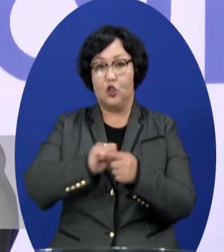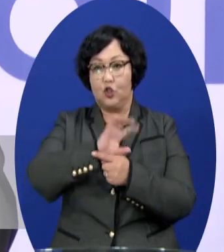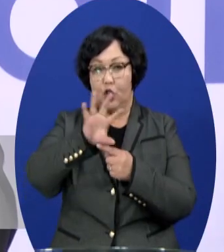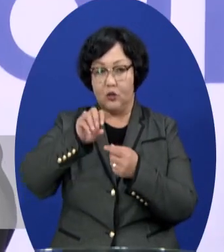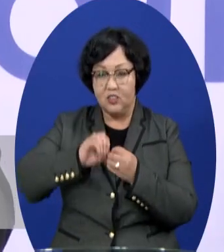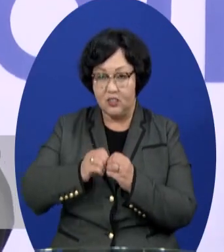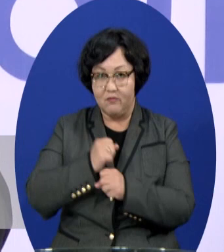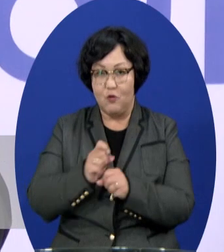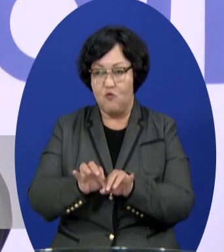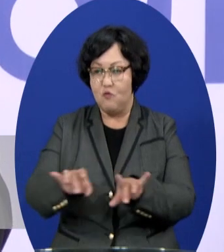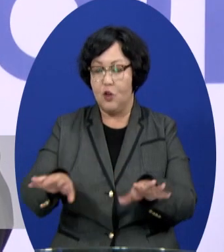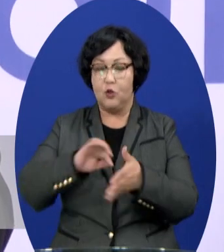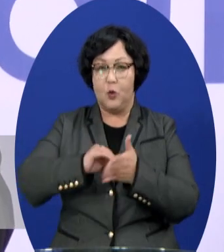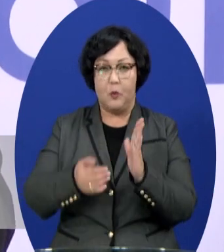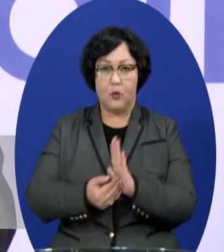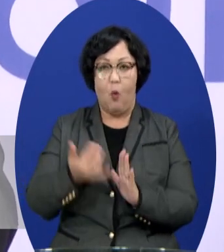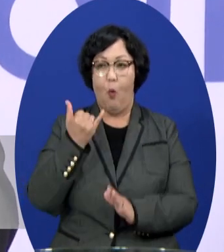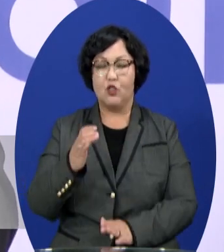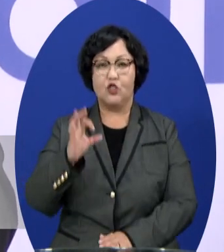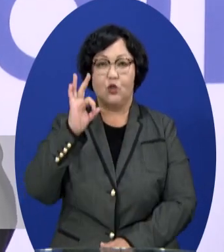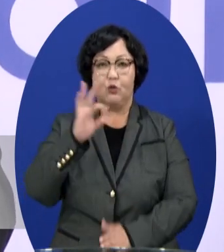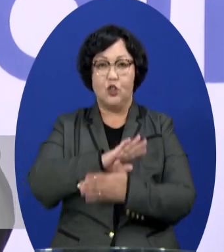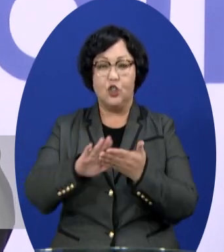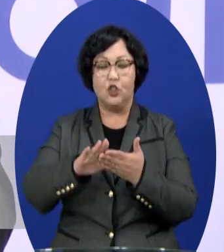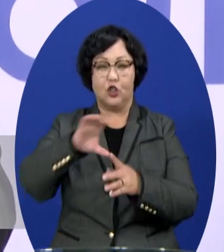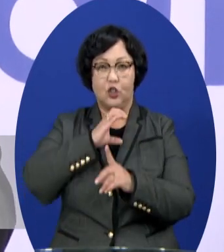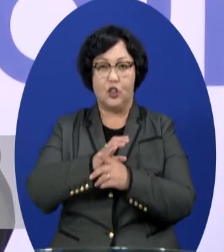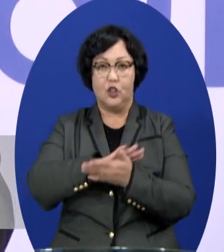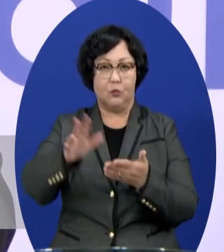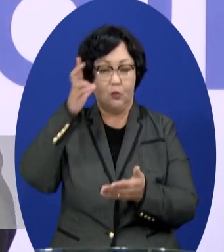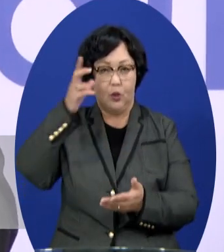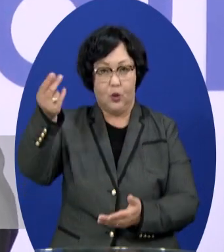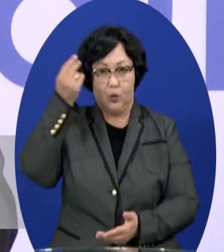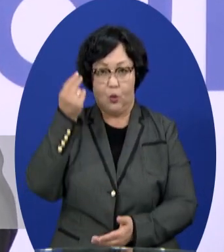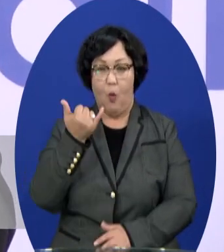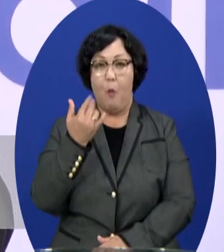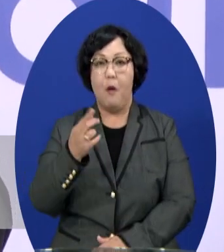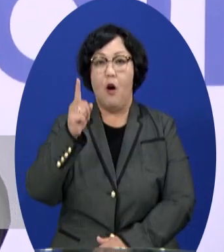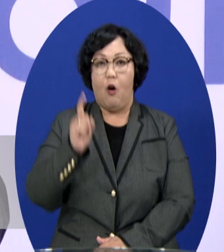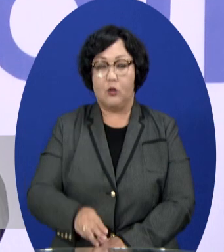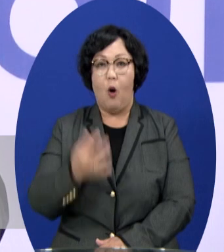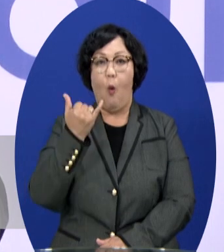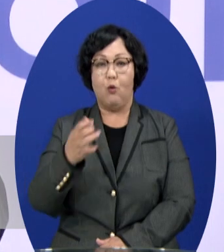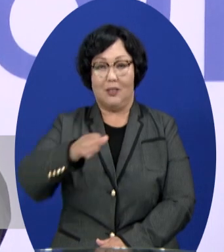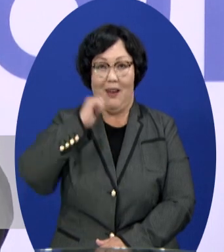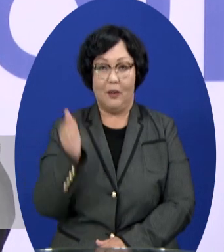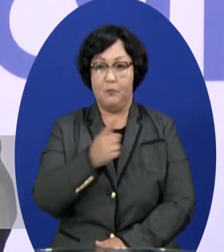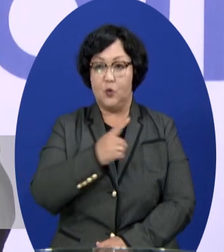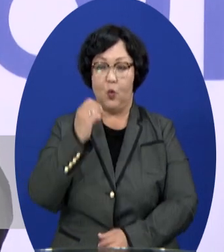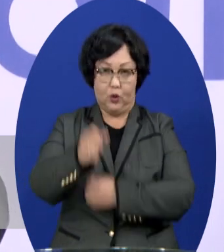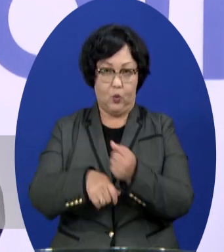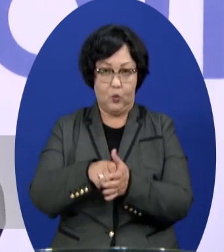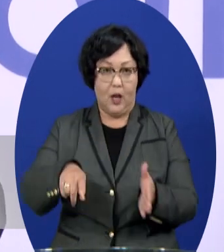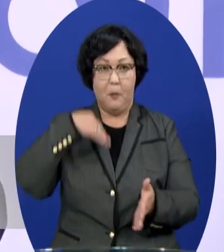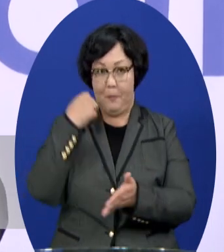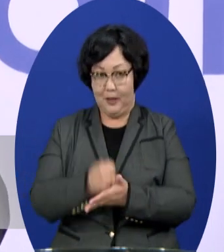хэрэгжүүлснээр усны шин соёл, шин боловсрол бий болж Улаанбаатарчуудад усны хангамжийн 100 жилийн баталгаа бий болно